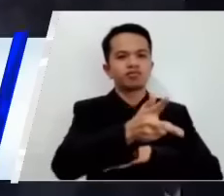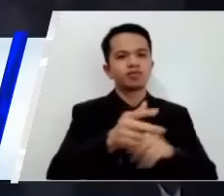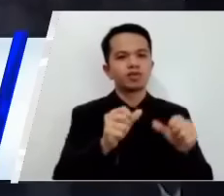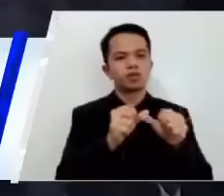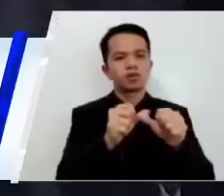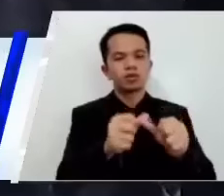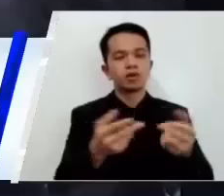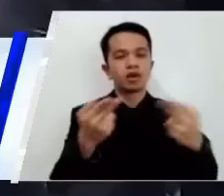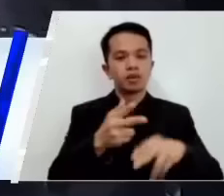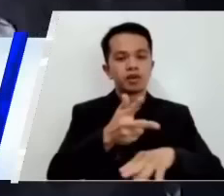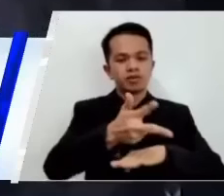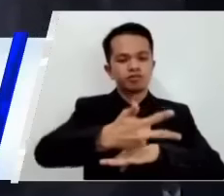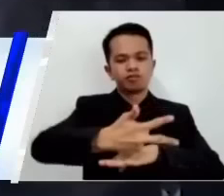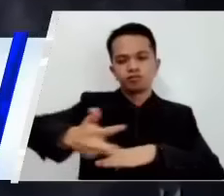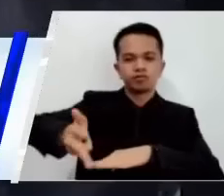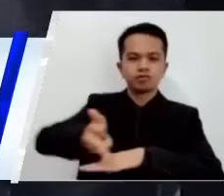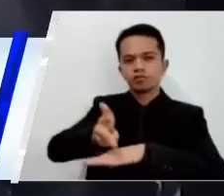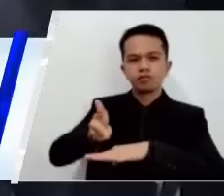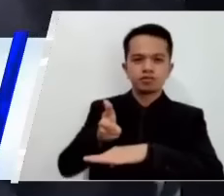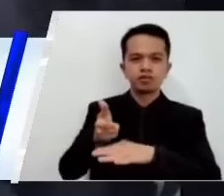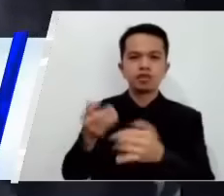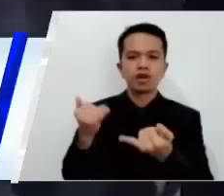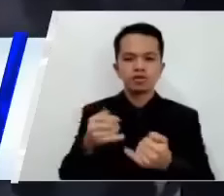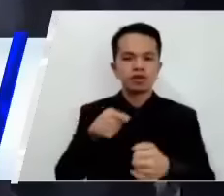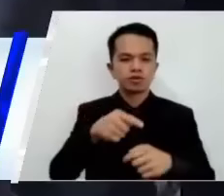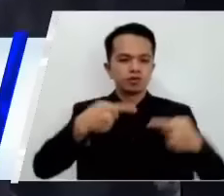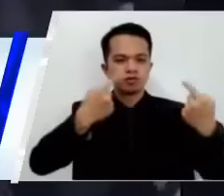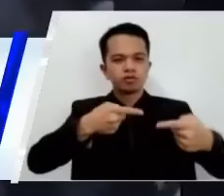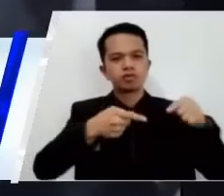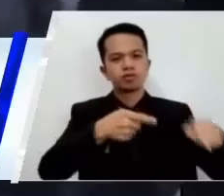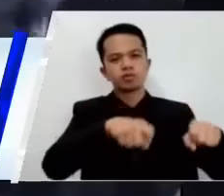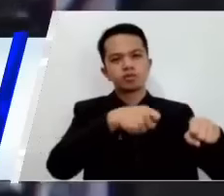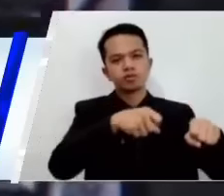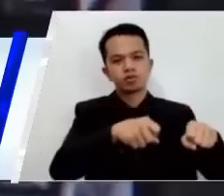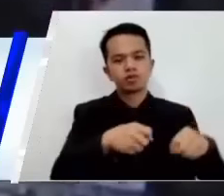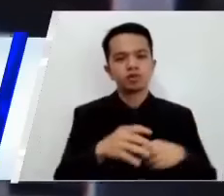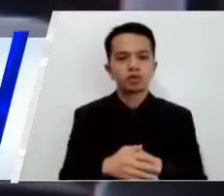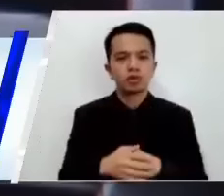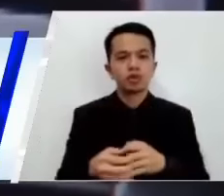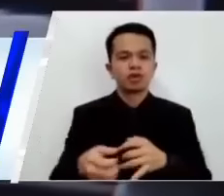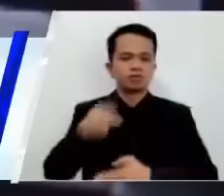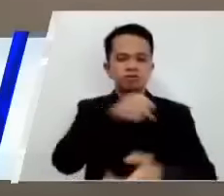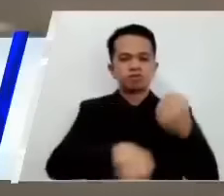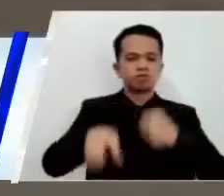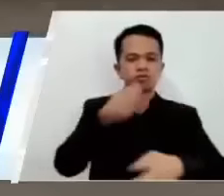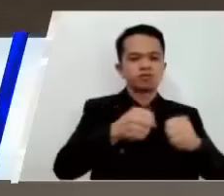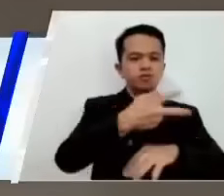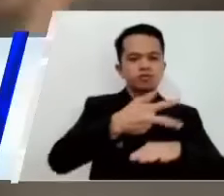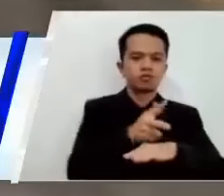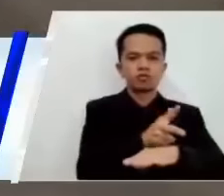motorsiklo ng nakaalitang rider. Nagmaniobra ang van at dali-daling sumibat.